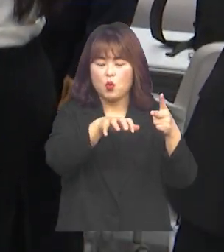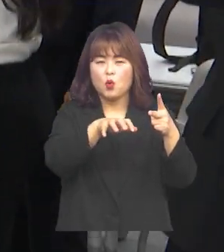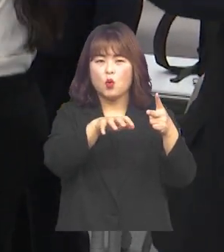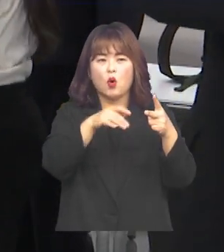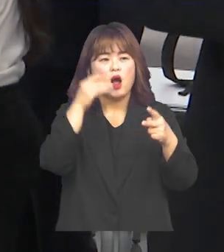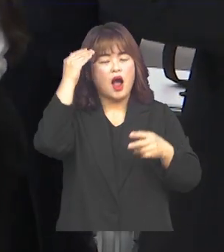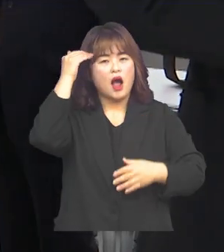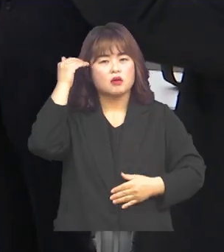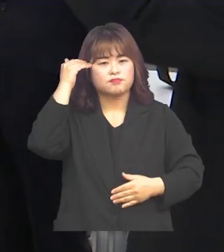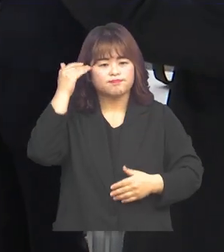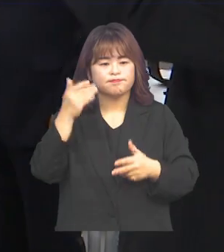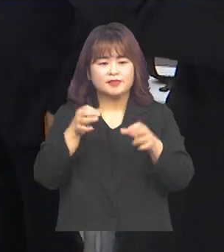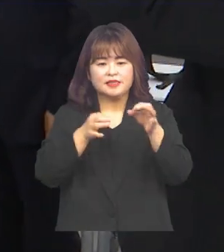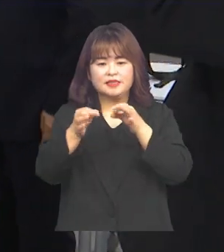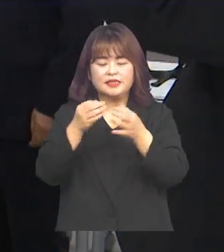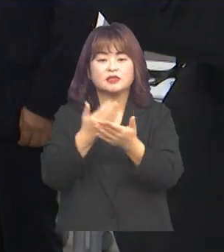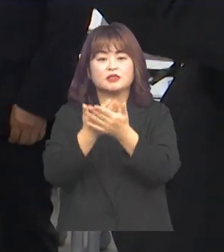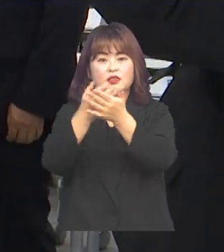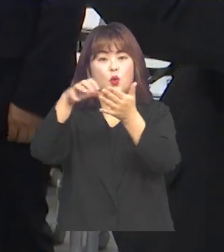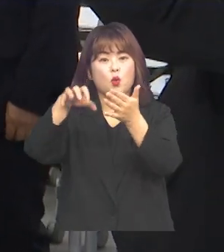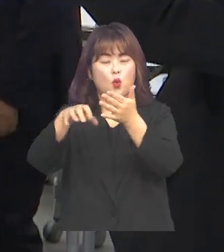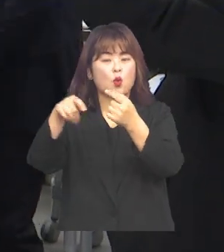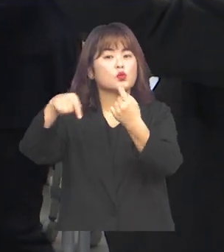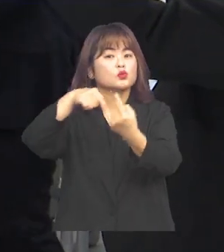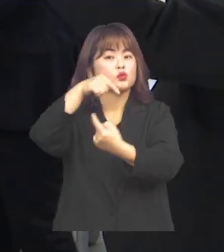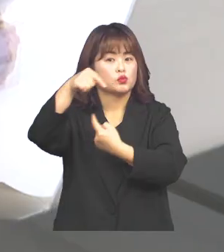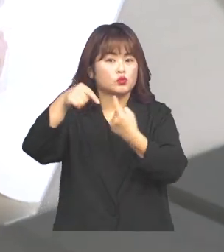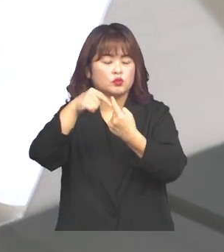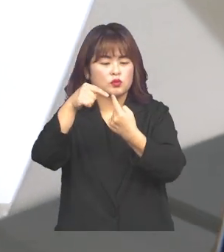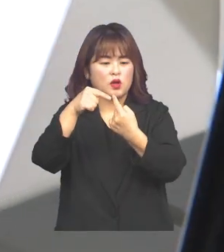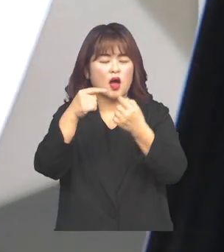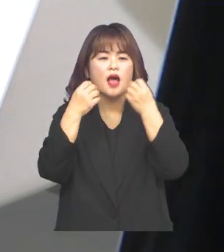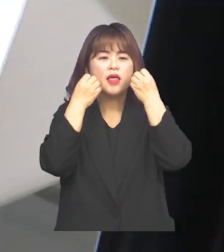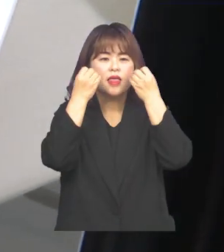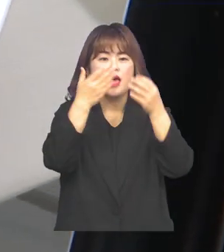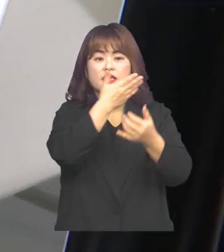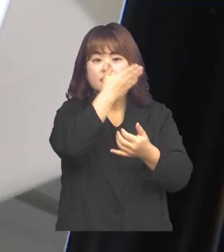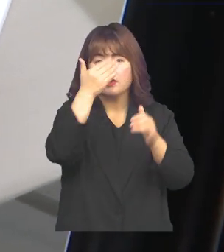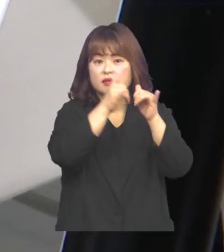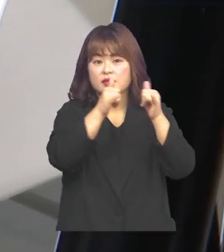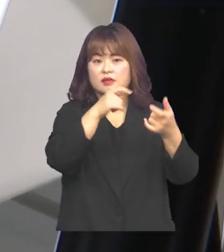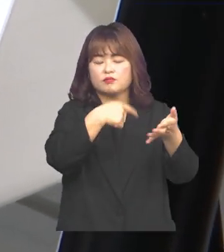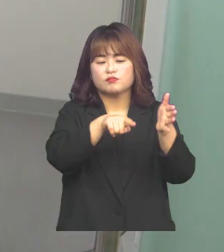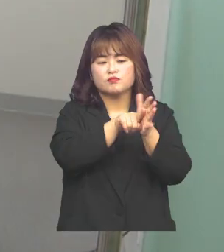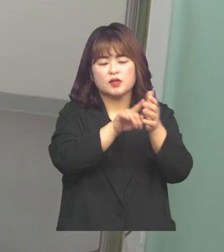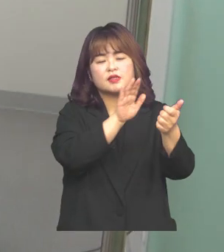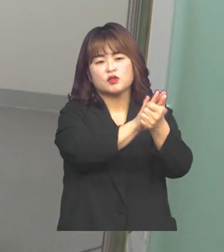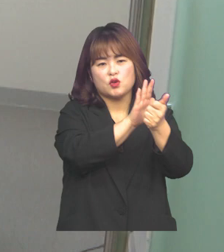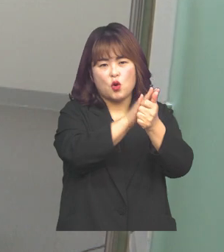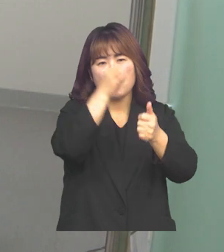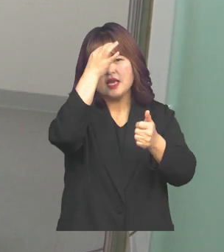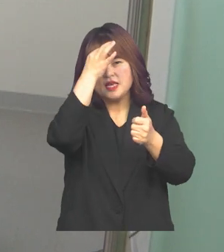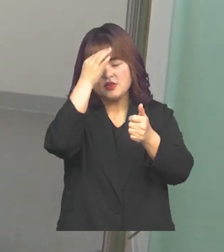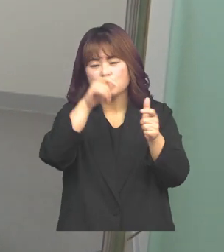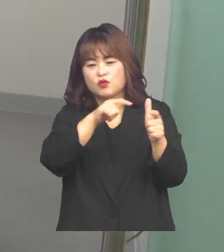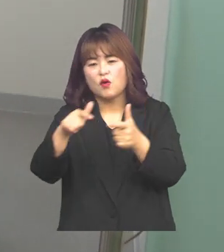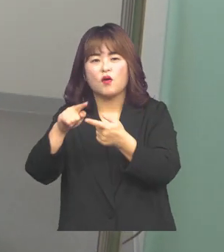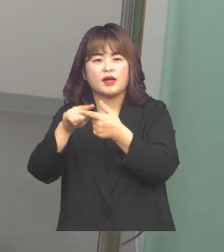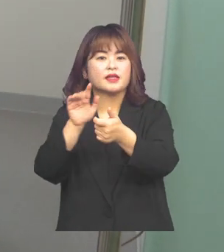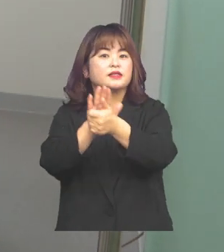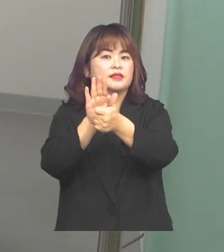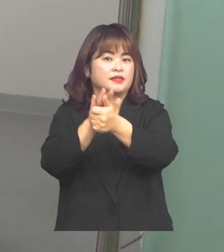허브는 용인시 산업진흥원이 전담 운영하며 청년 스타트업을 위한 창업 공간과 기술 교육 등 종합적인